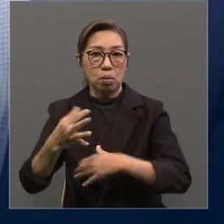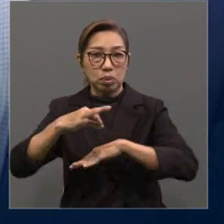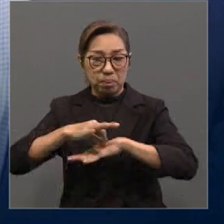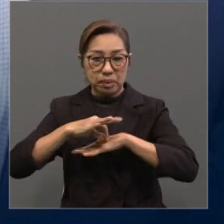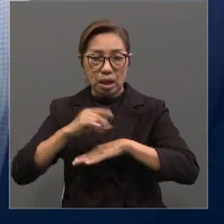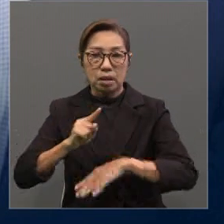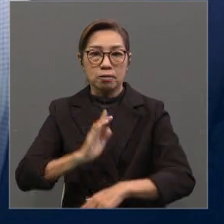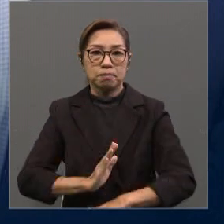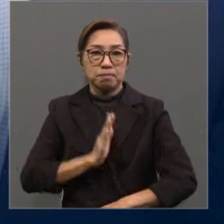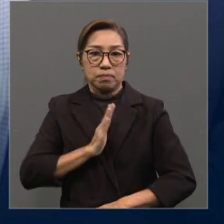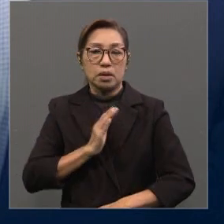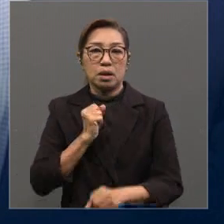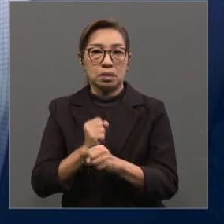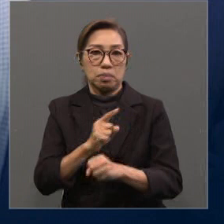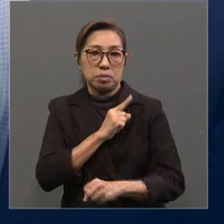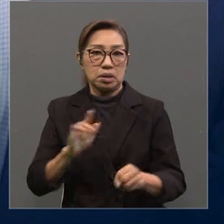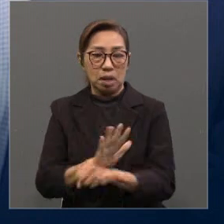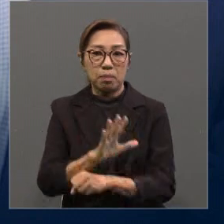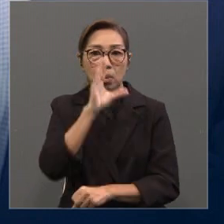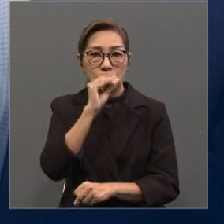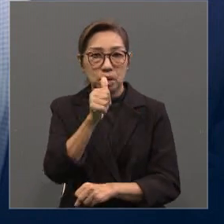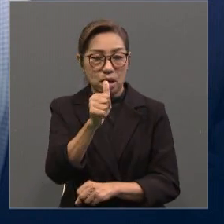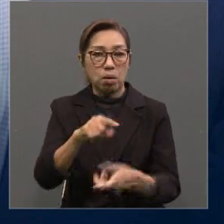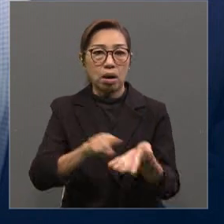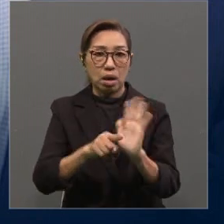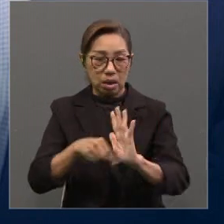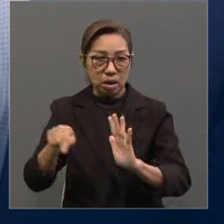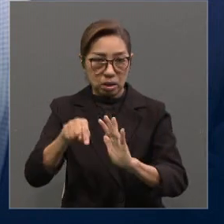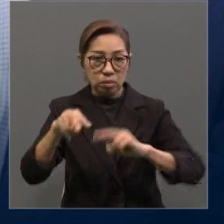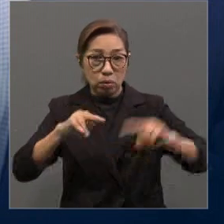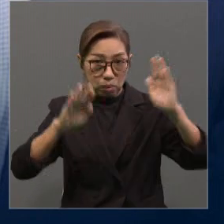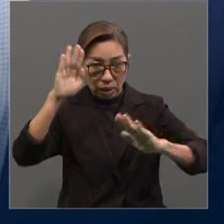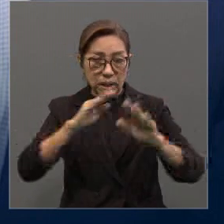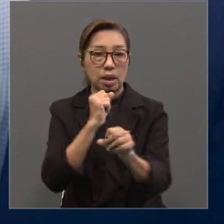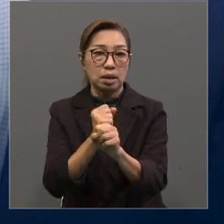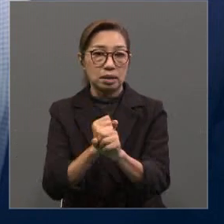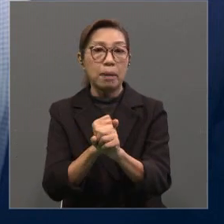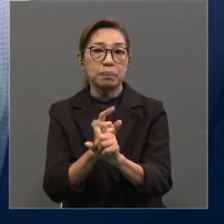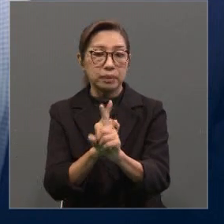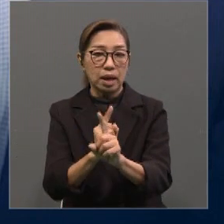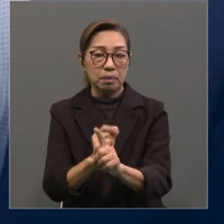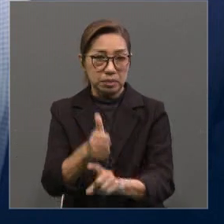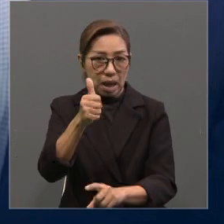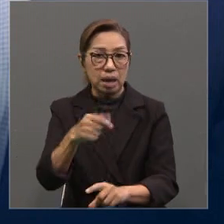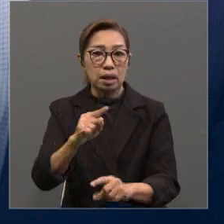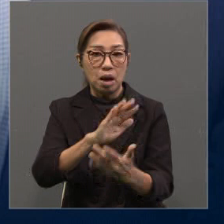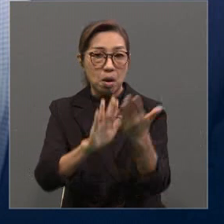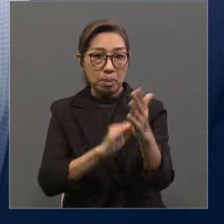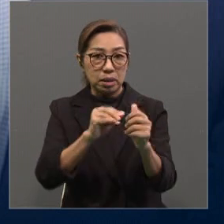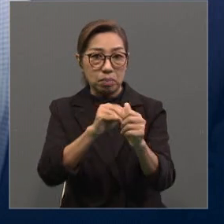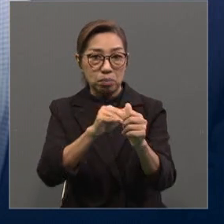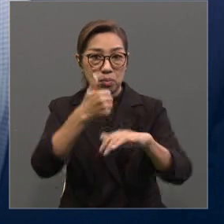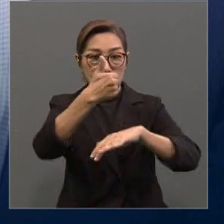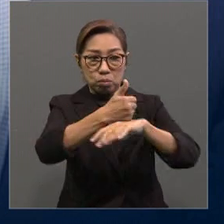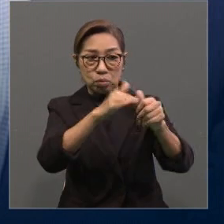ง่ามีความภาคภูมิพูดได้เต็มปากว่า represent ประชาธิปไตยได้อย่างเต็มตัวให้ประเทศได้ผู้นำที่พร้อม